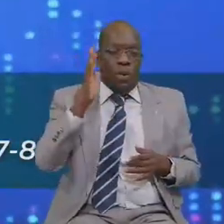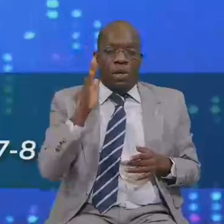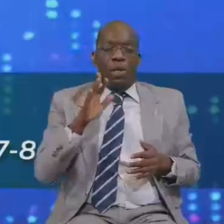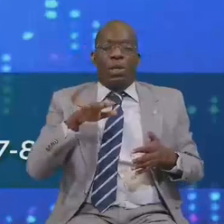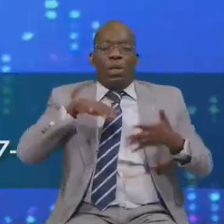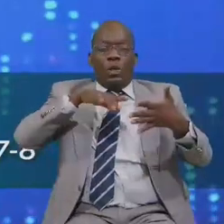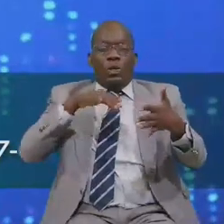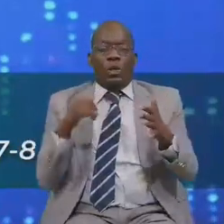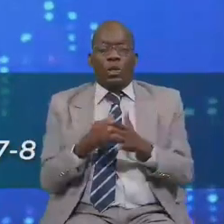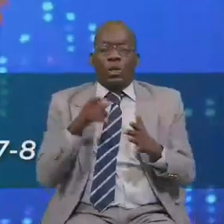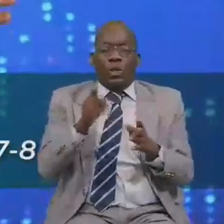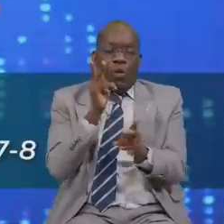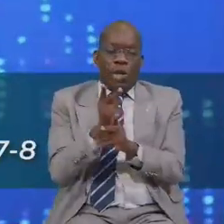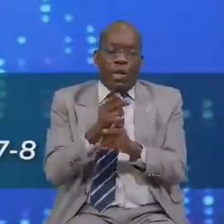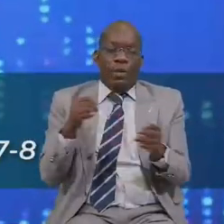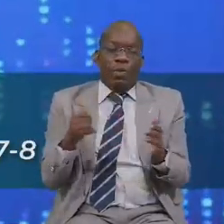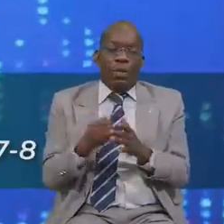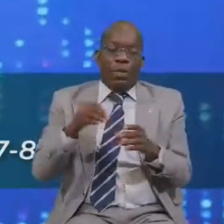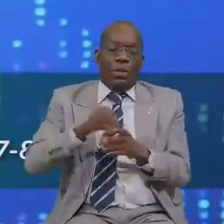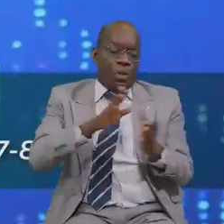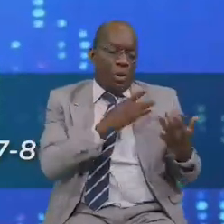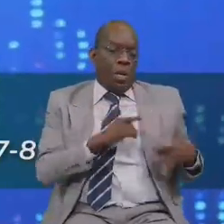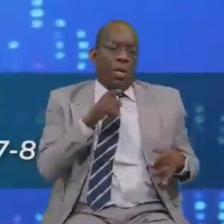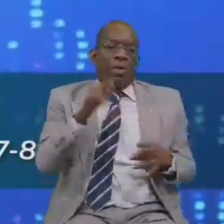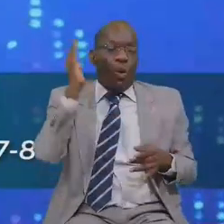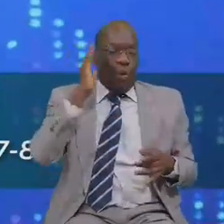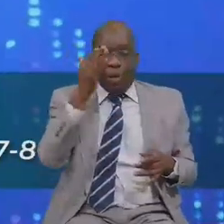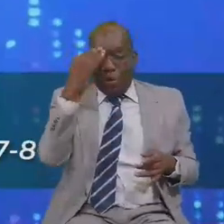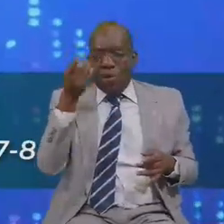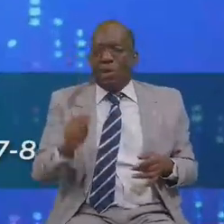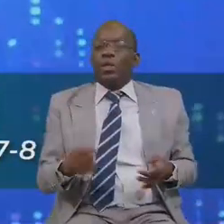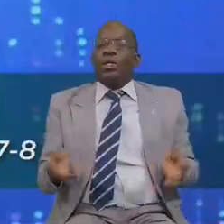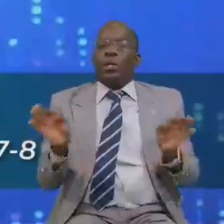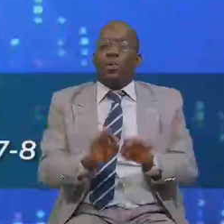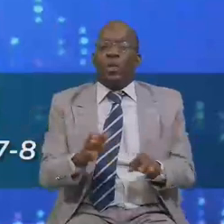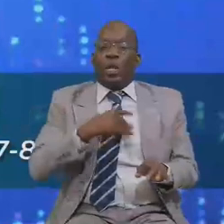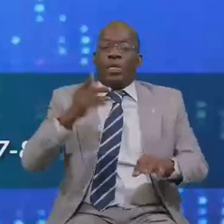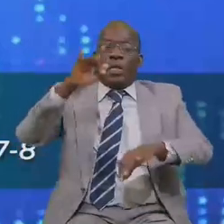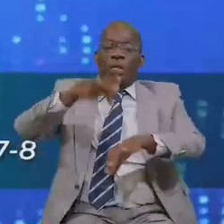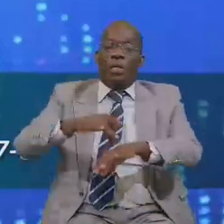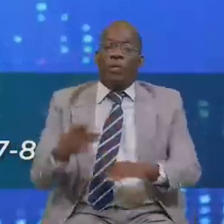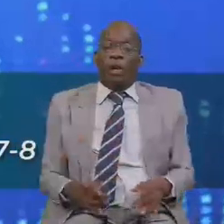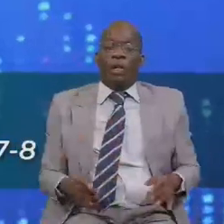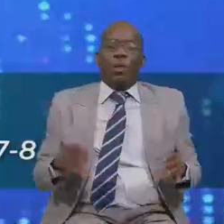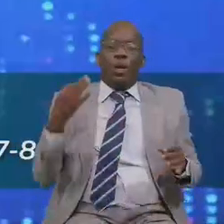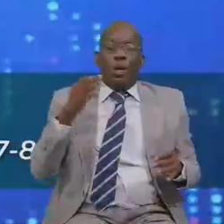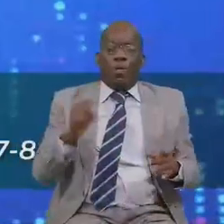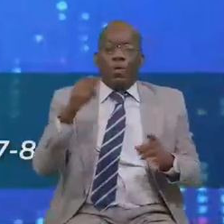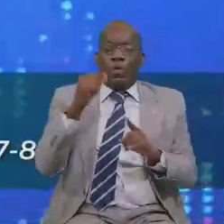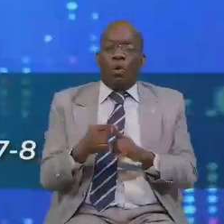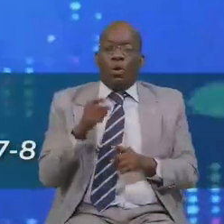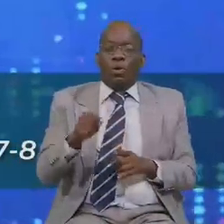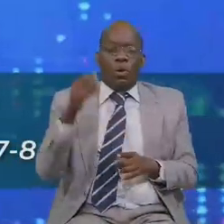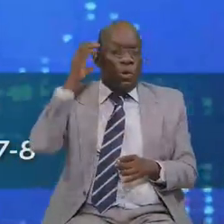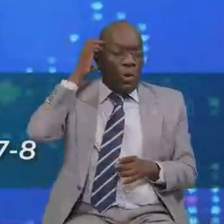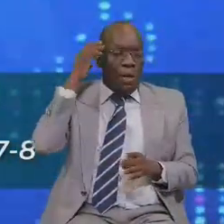cœur et tu connaîtras l'importance et l'impact de la parole que tu as entendue de ma part.